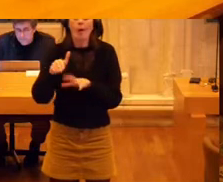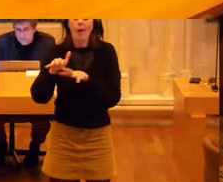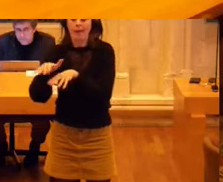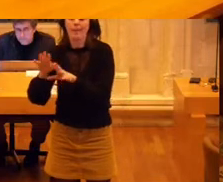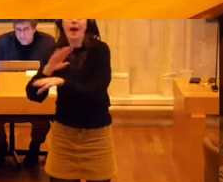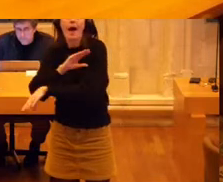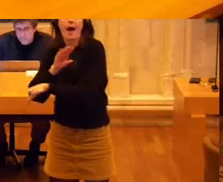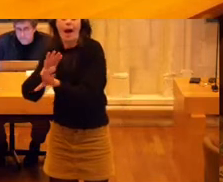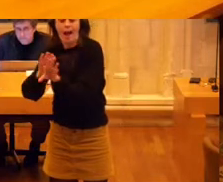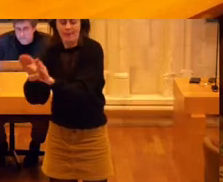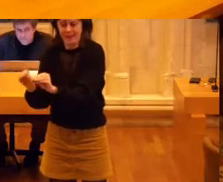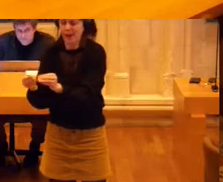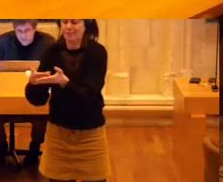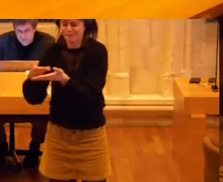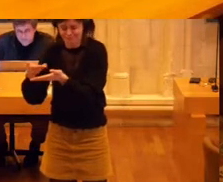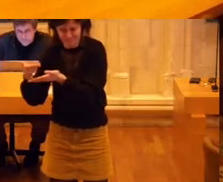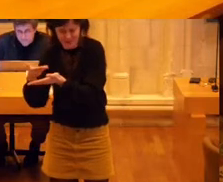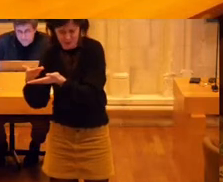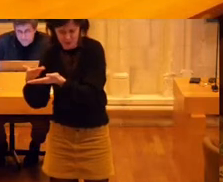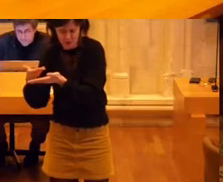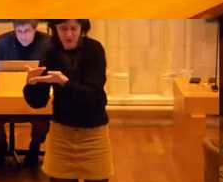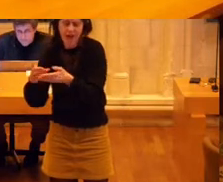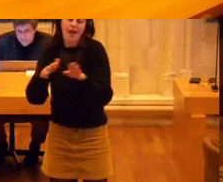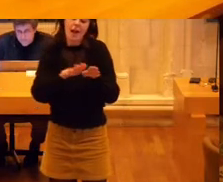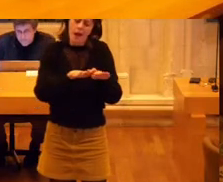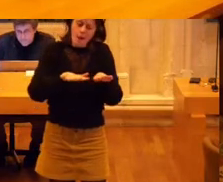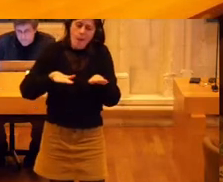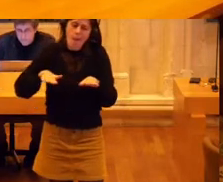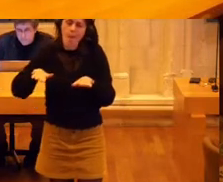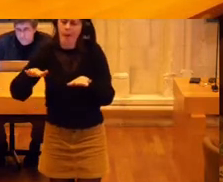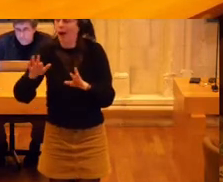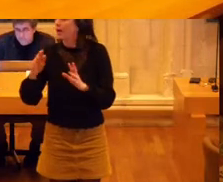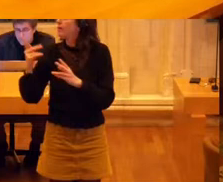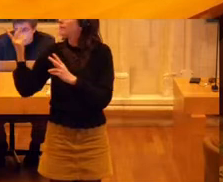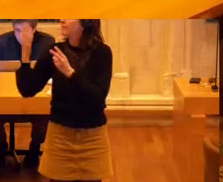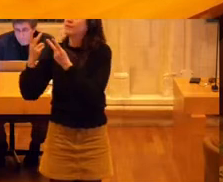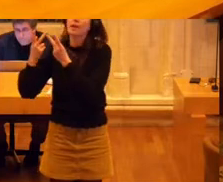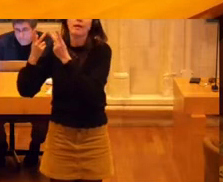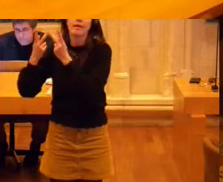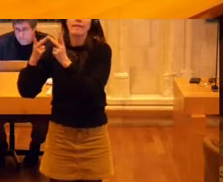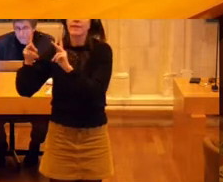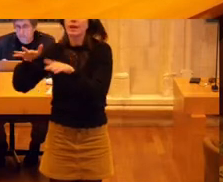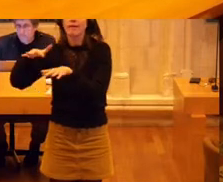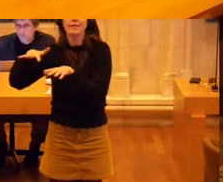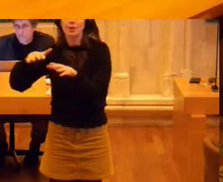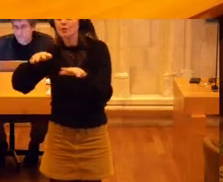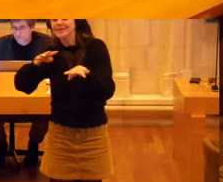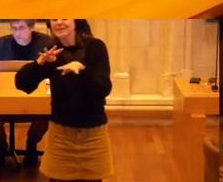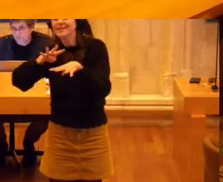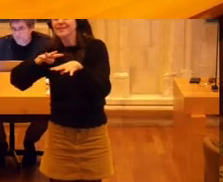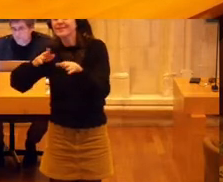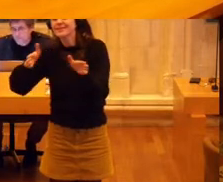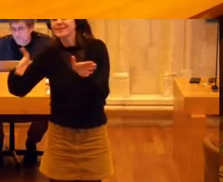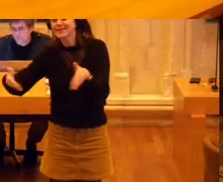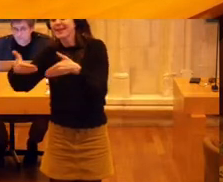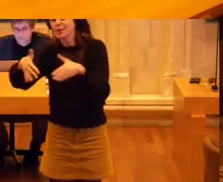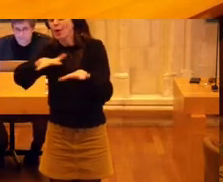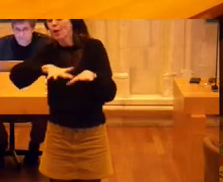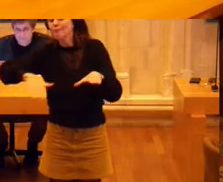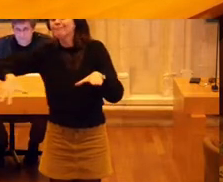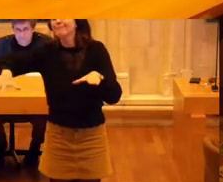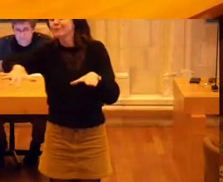habitat, la ville finalement pilote, coordonne les différents aménagements sur ce secteur. Et